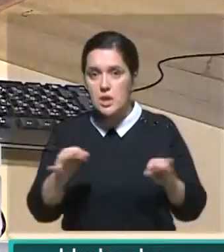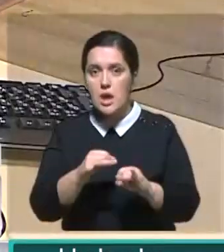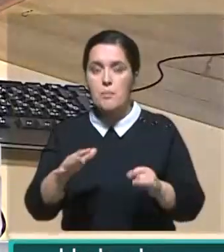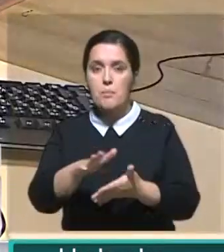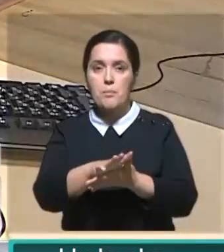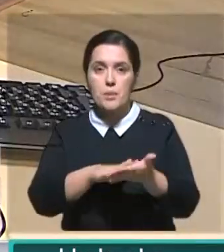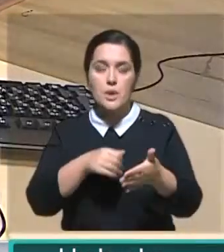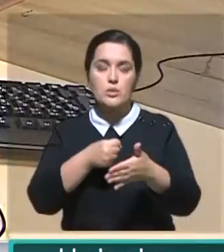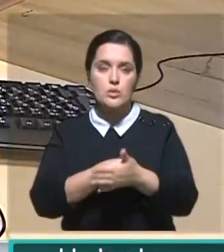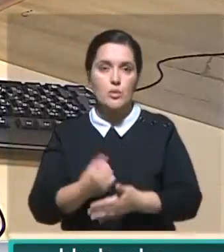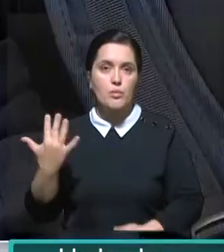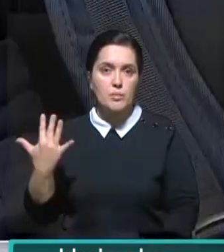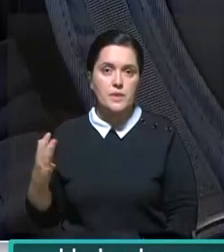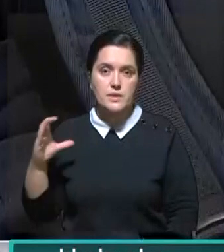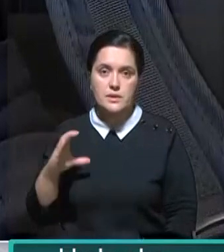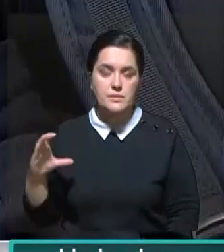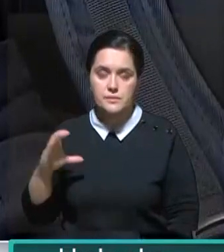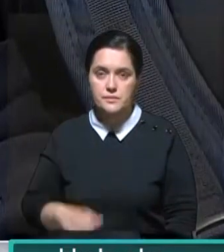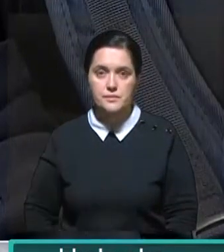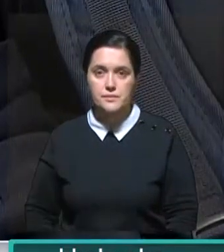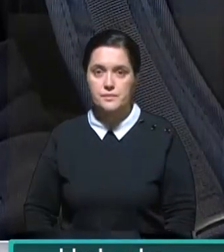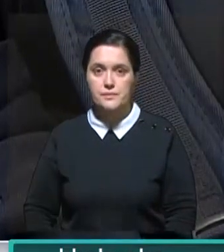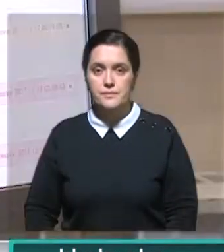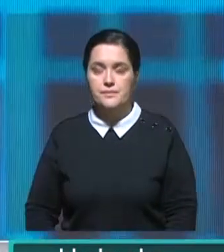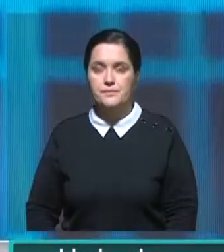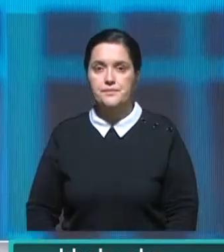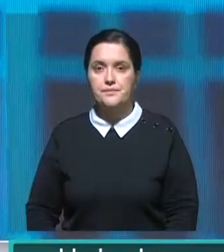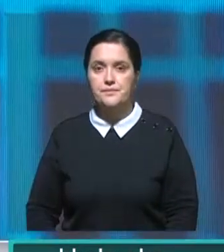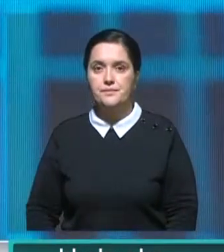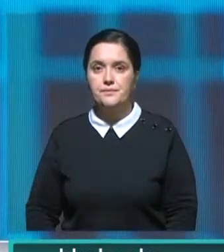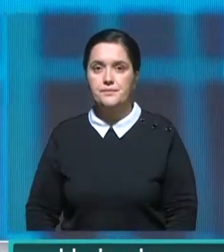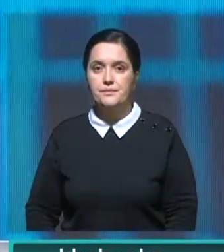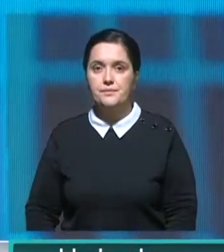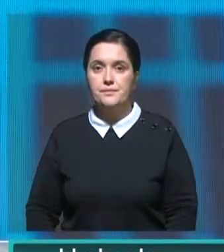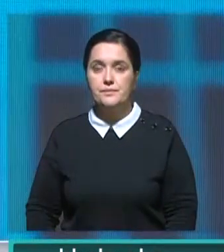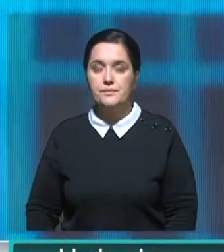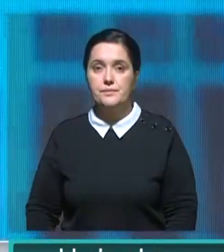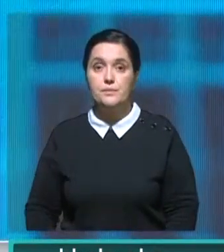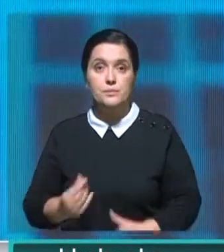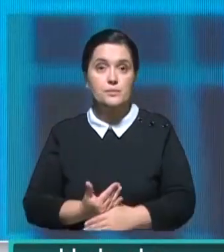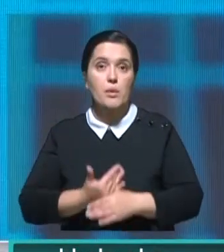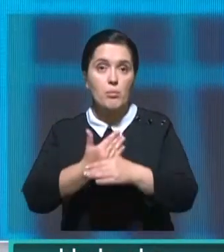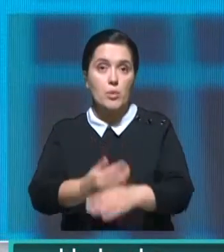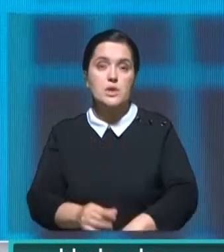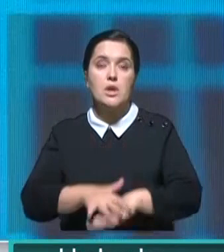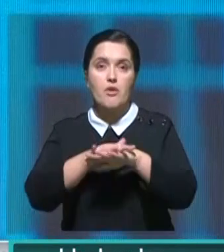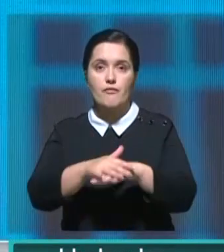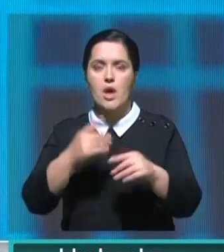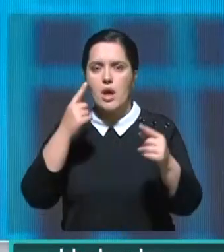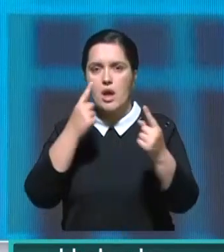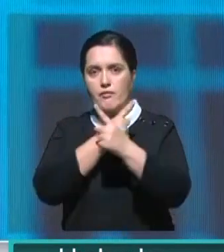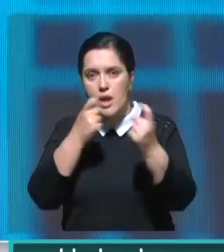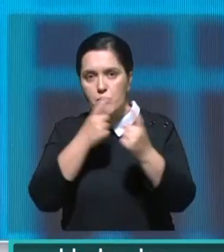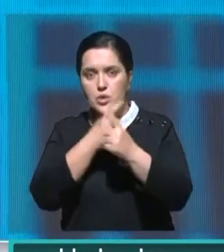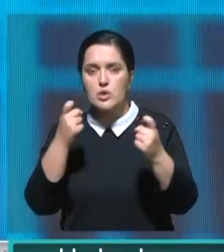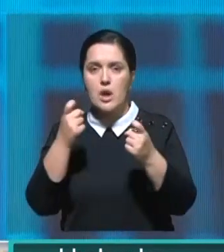обсуждение проекта концепции продлятся до 5 сентября. Между тем, финансирование сферы